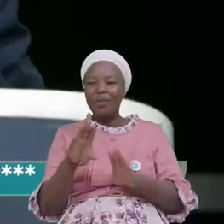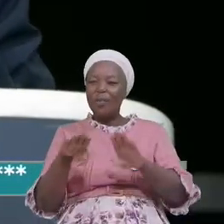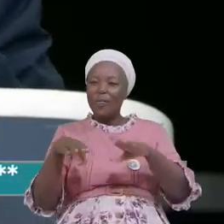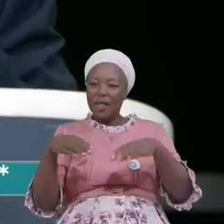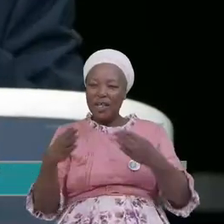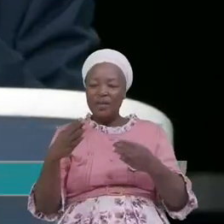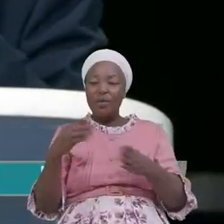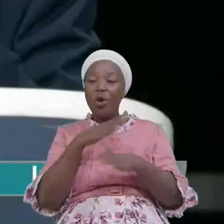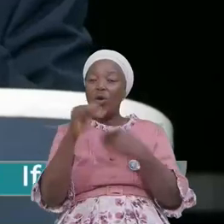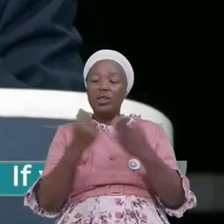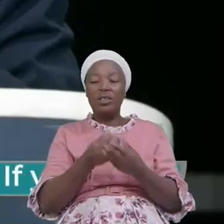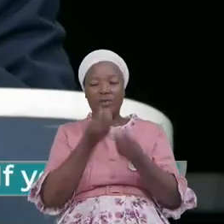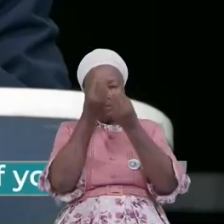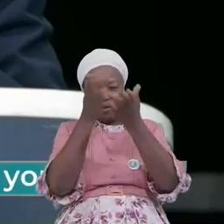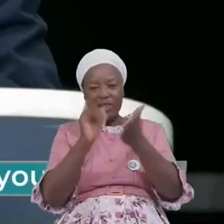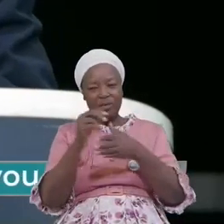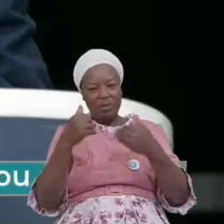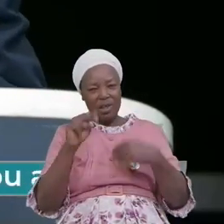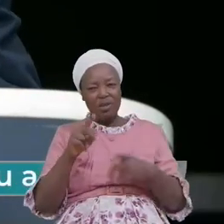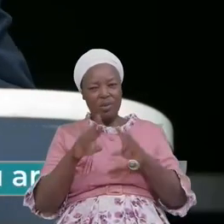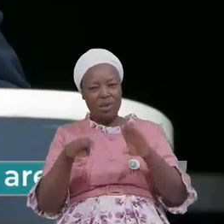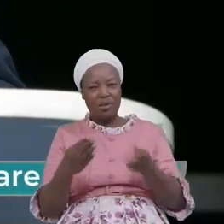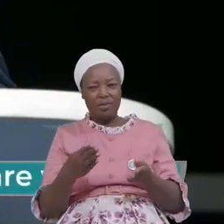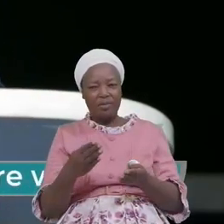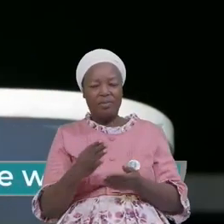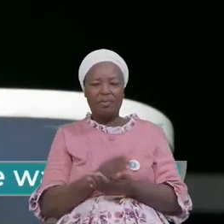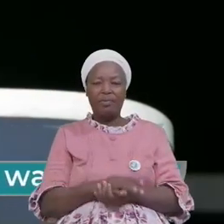Donnez les informations nécessaires.